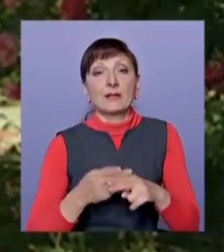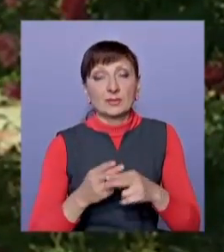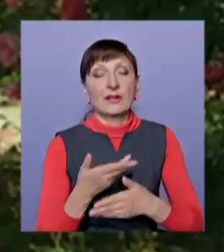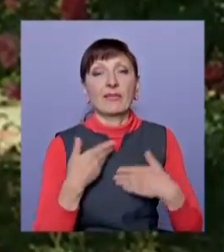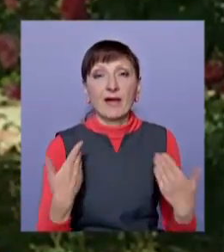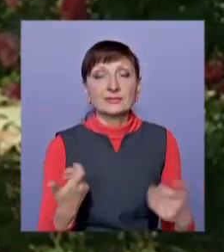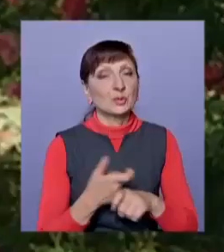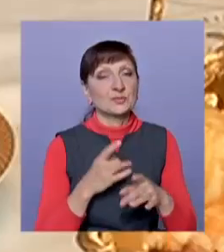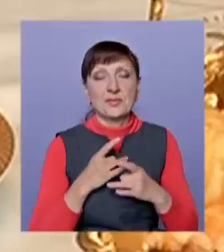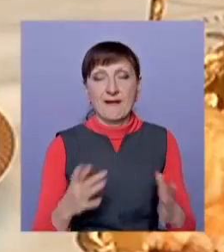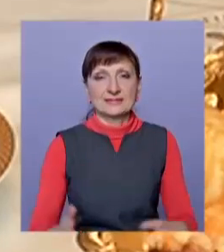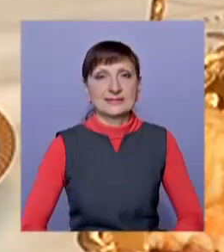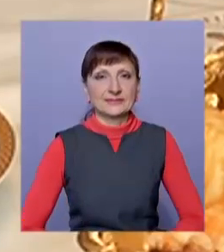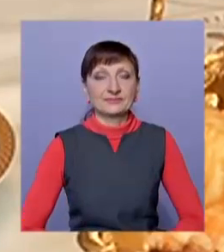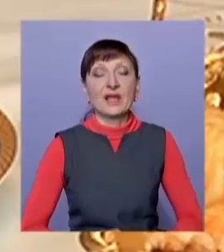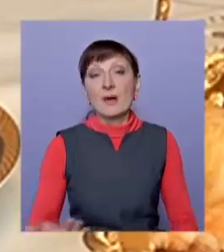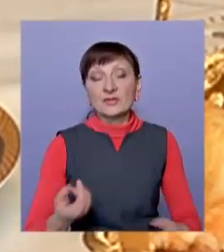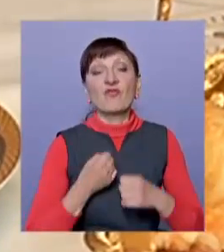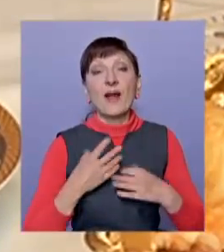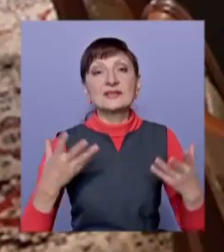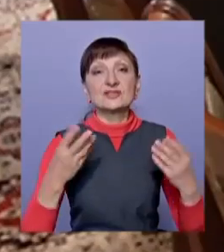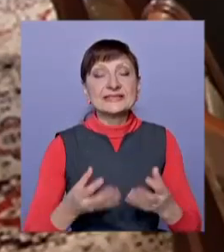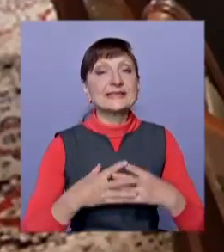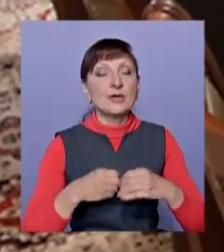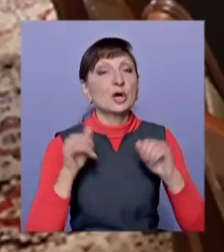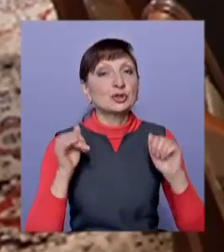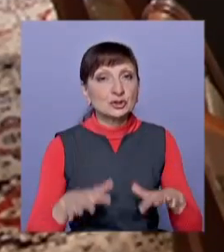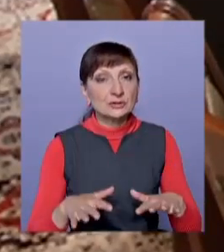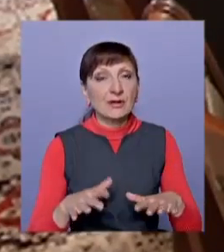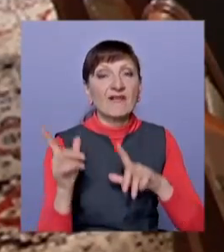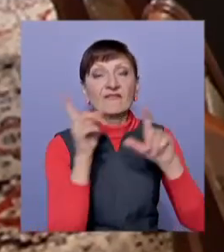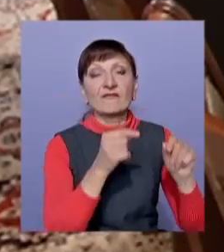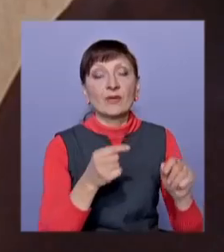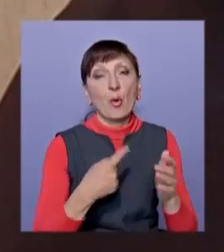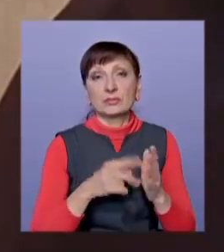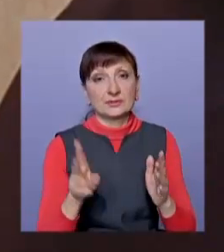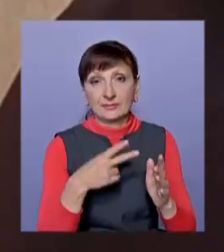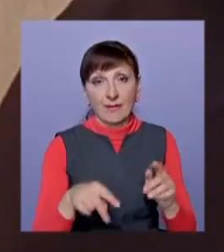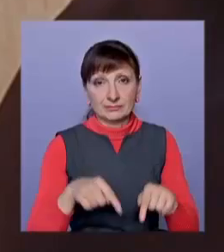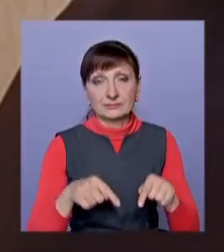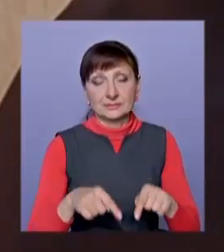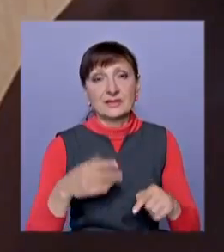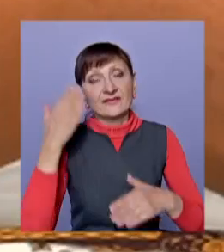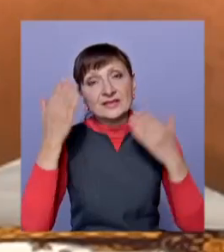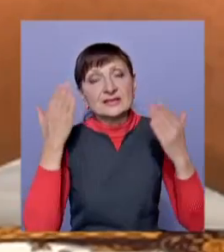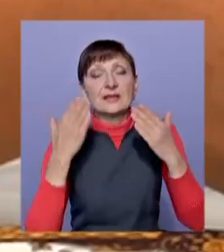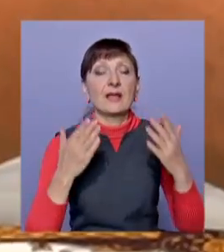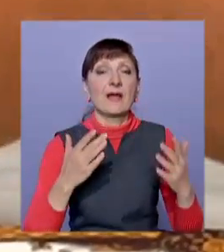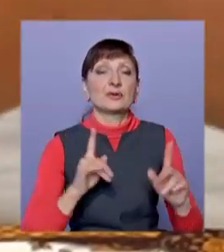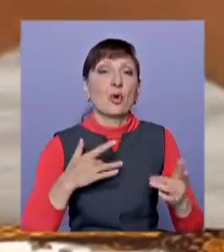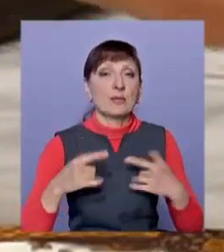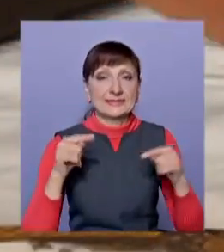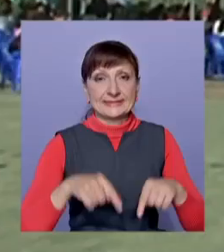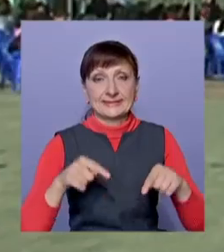это всегда праздник. Поэтому и в праздничный день семья решила не выбираться из родного района. Ведь зрелищем и весельем богат не только